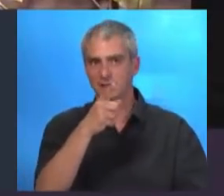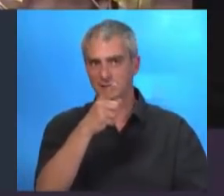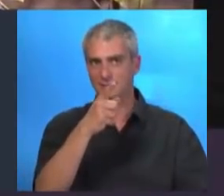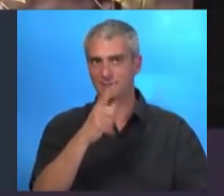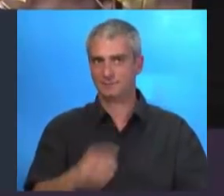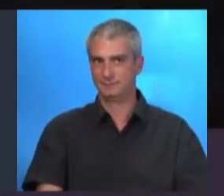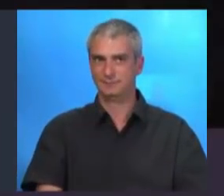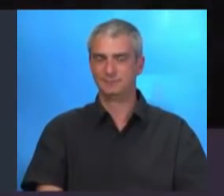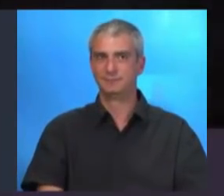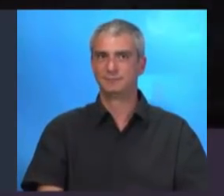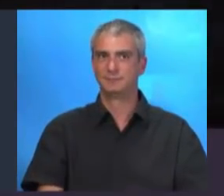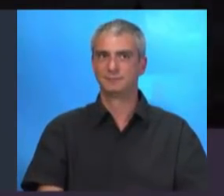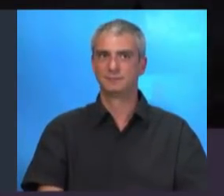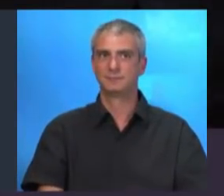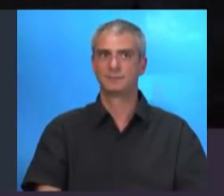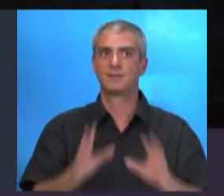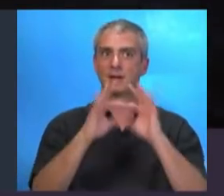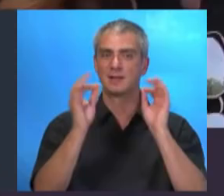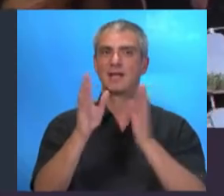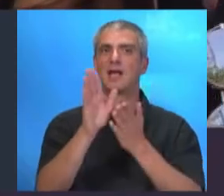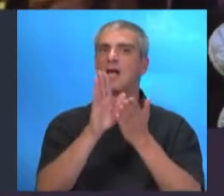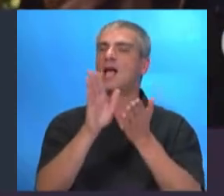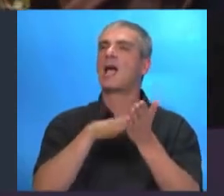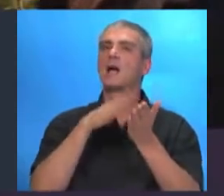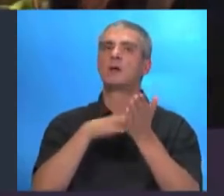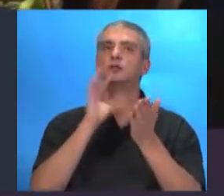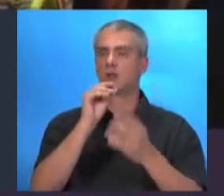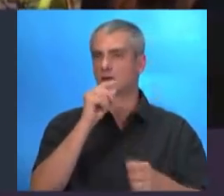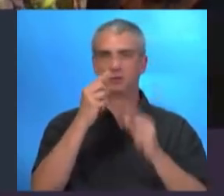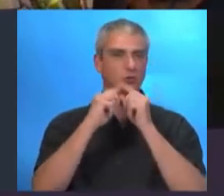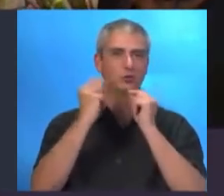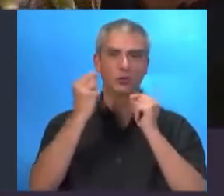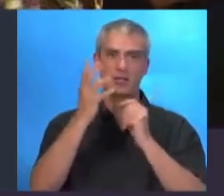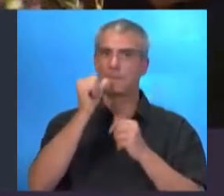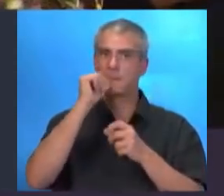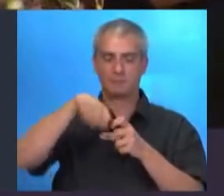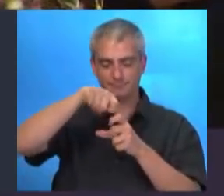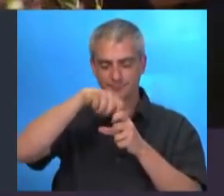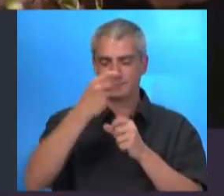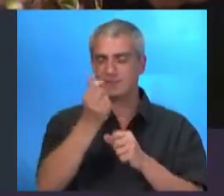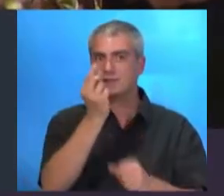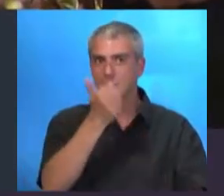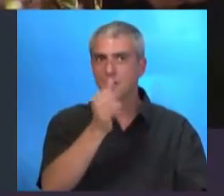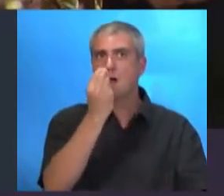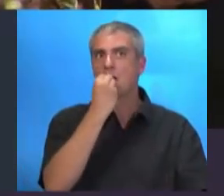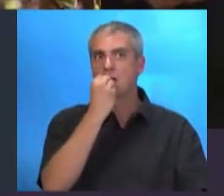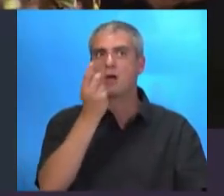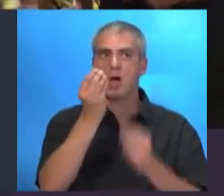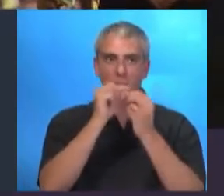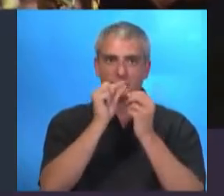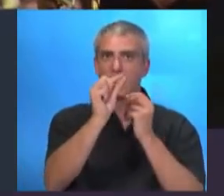מהקסם. בהתחלה לקחתי חמת שקדים ומים חמים, ונתתי לה טיפה, היא אכלה, אחרי זה עוד טיפה היא